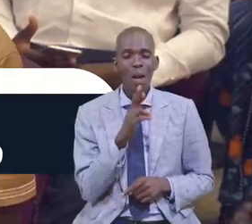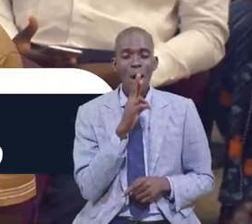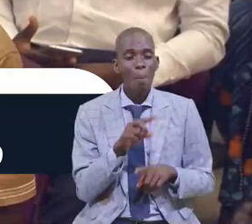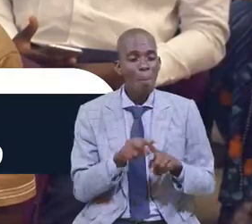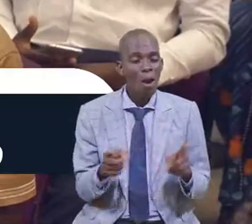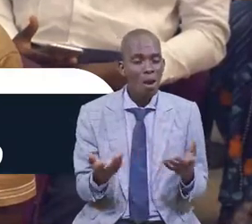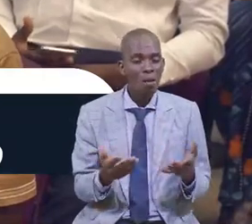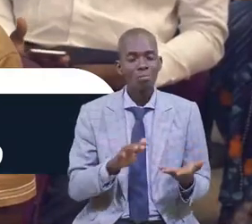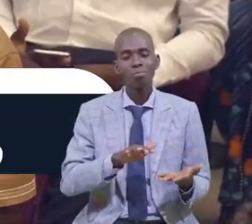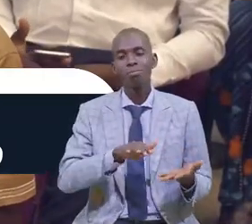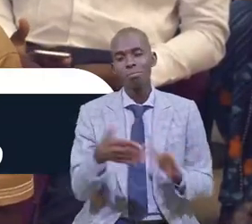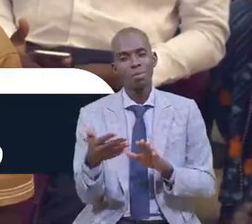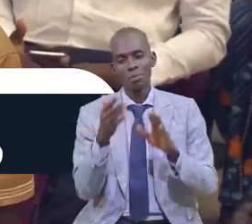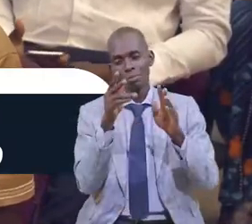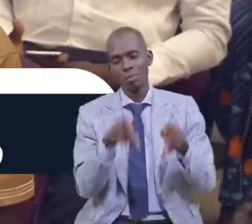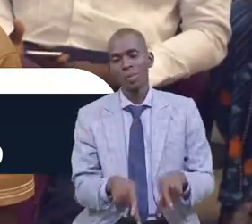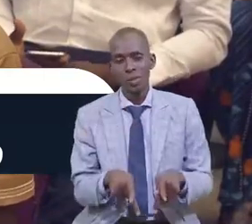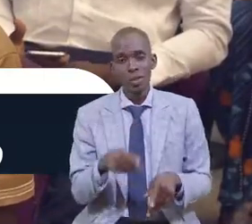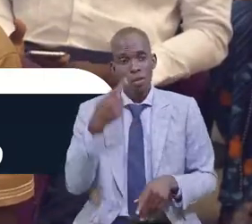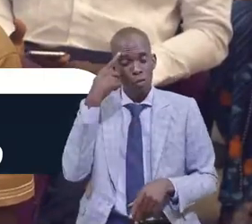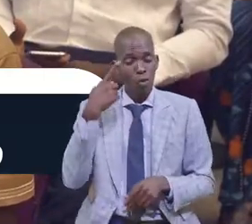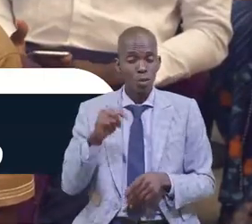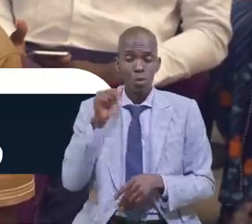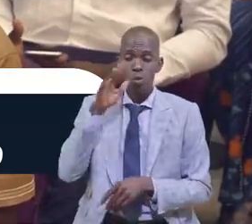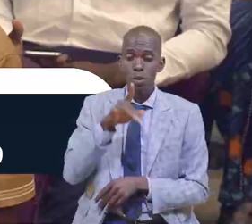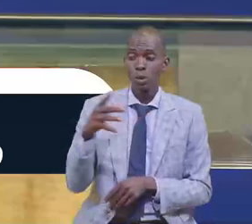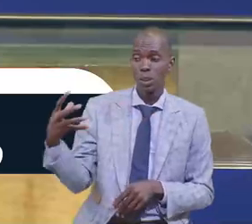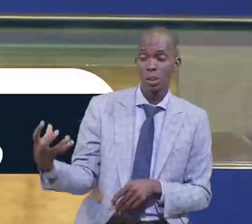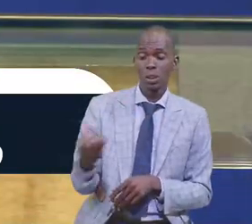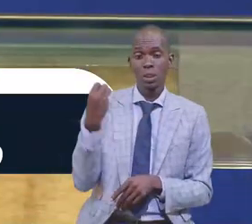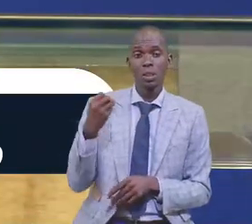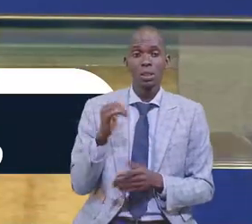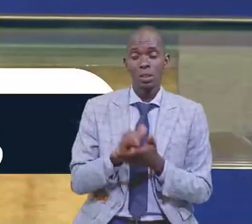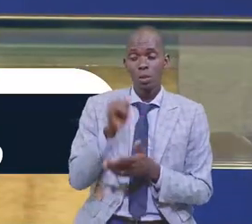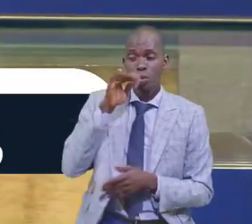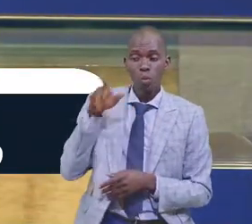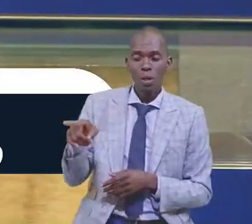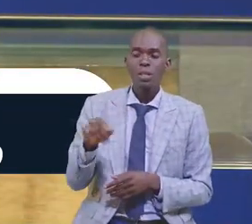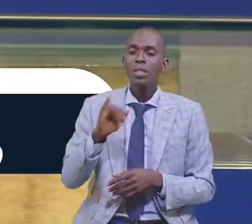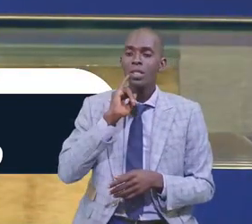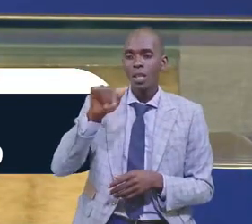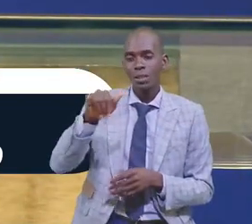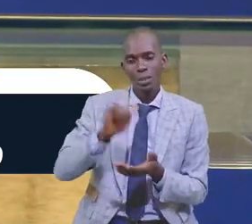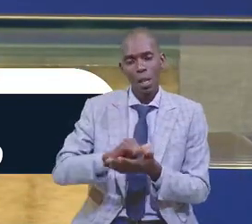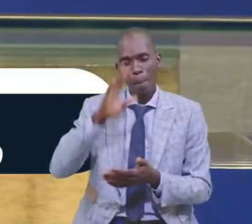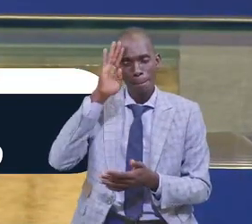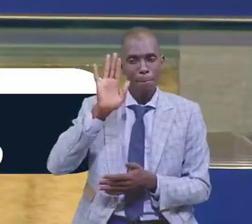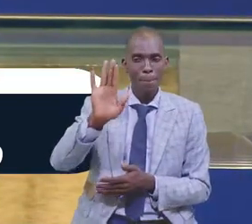à cause de la femme que tu as enlevée, car elle a un